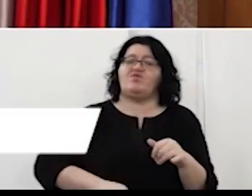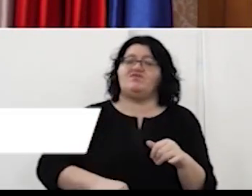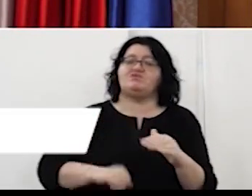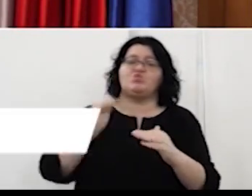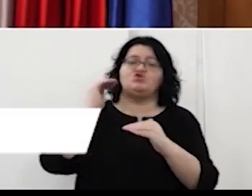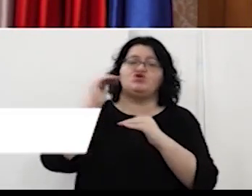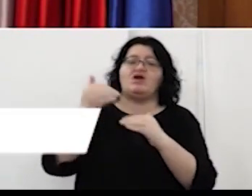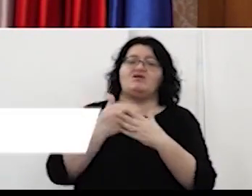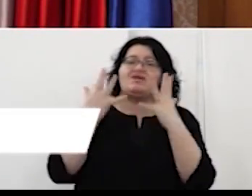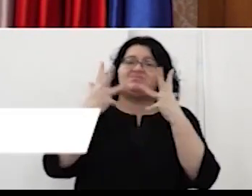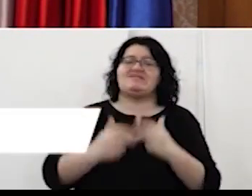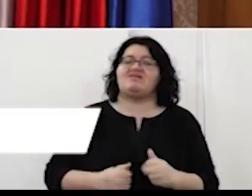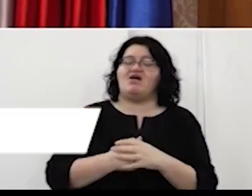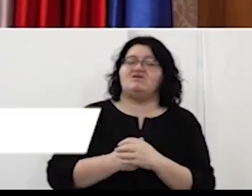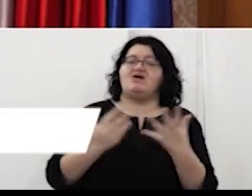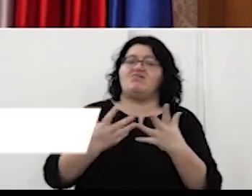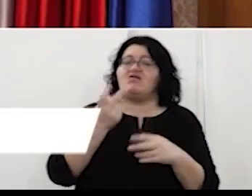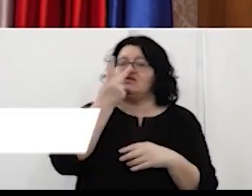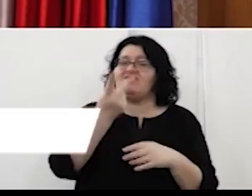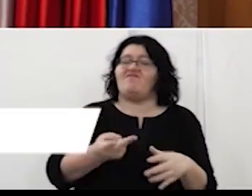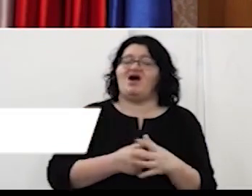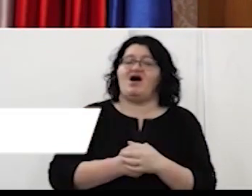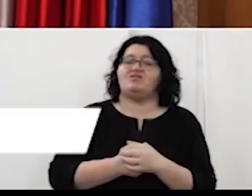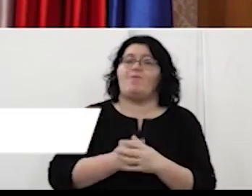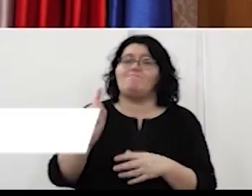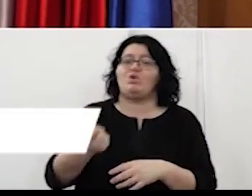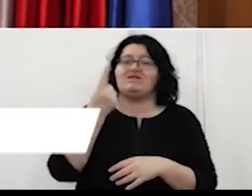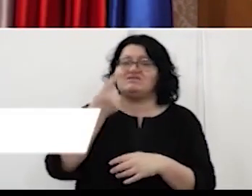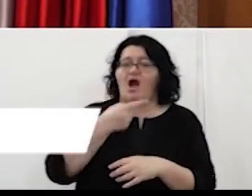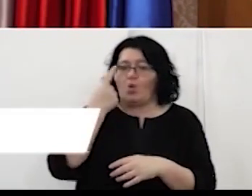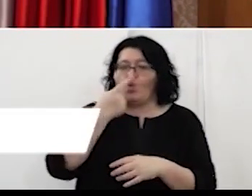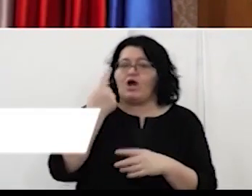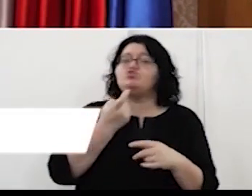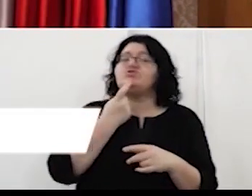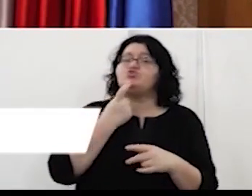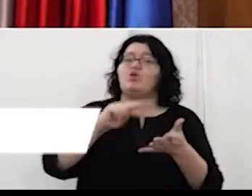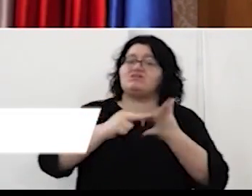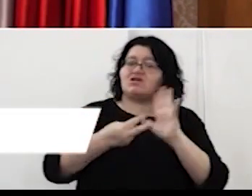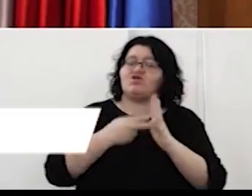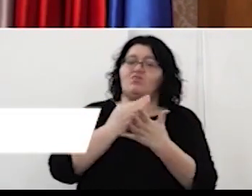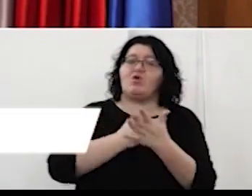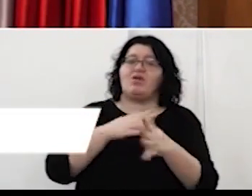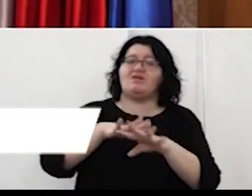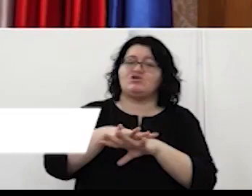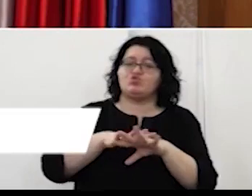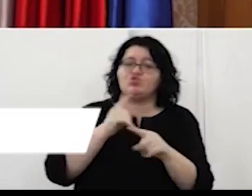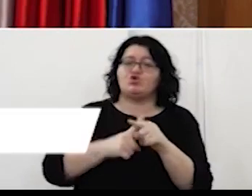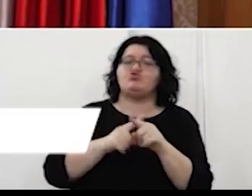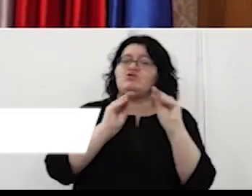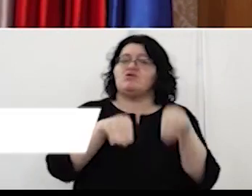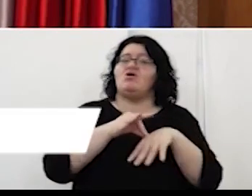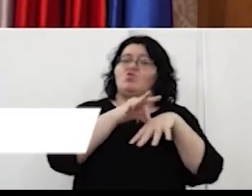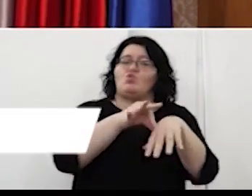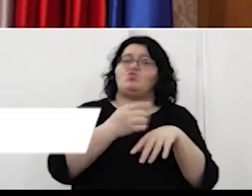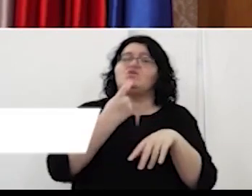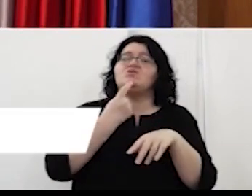top în administrație care să vadă potențialul orașului, să-i rezolve probleme structurale și să ducă